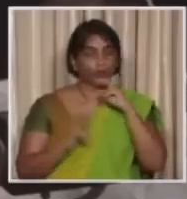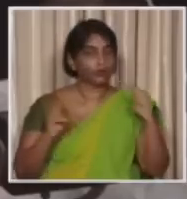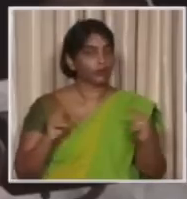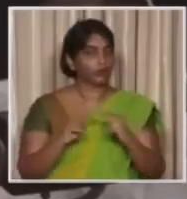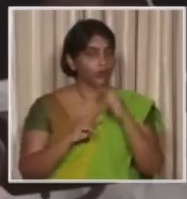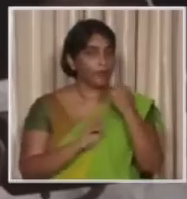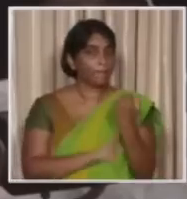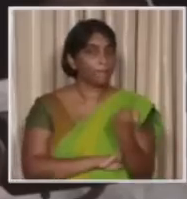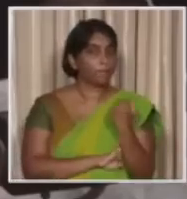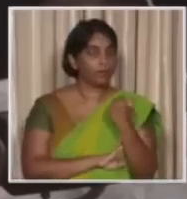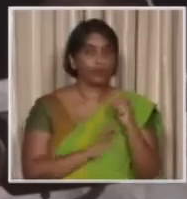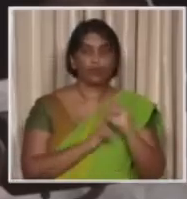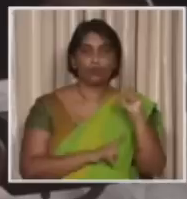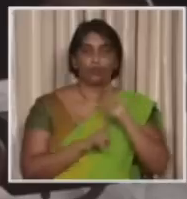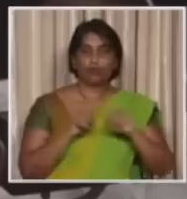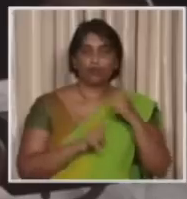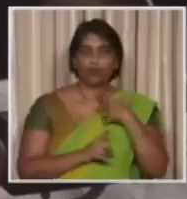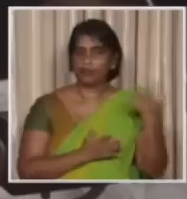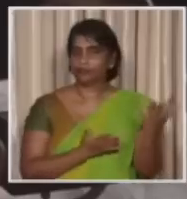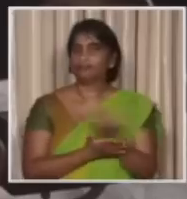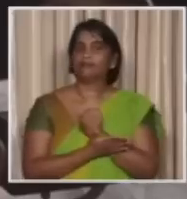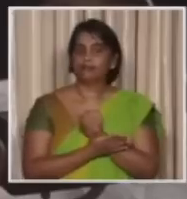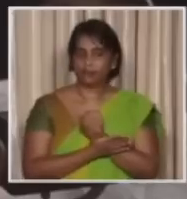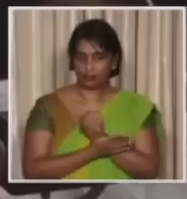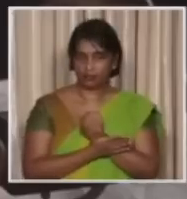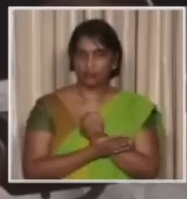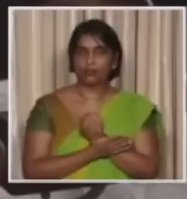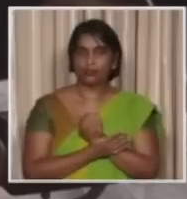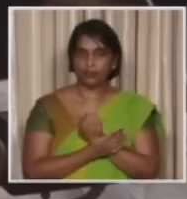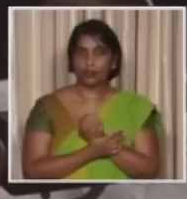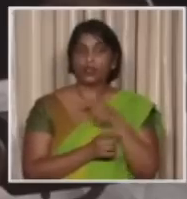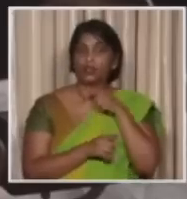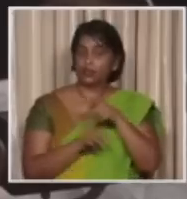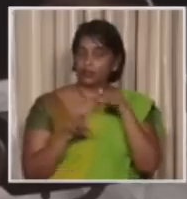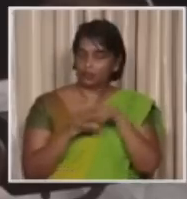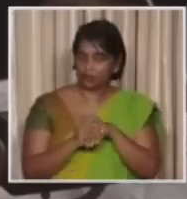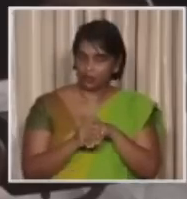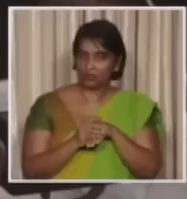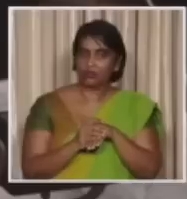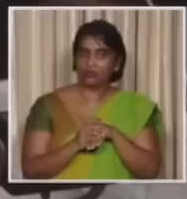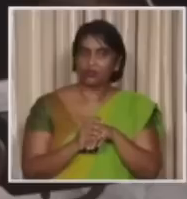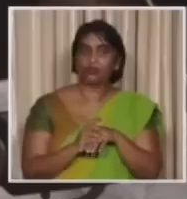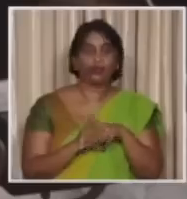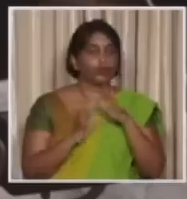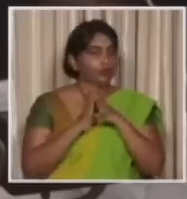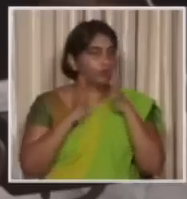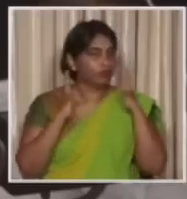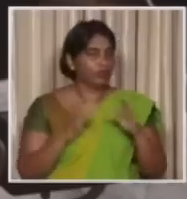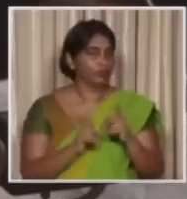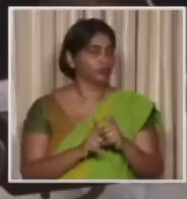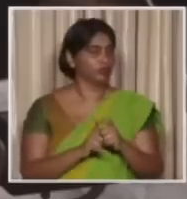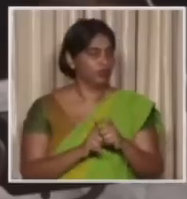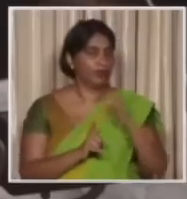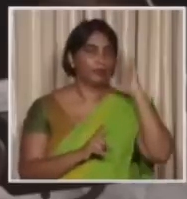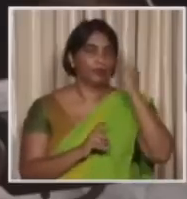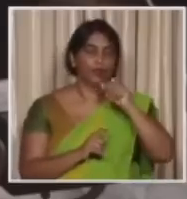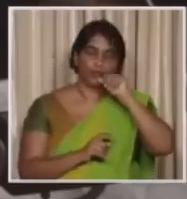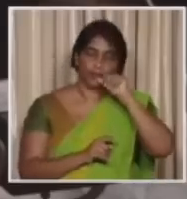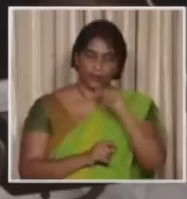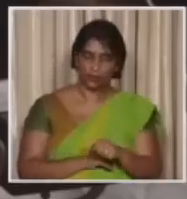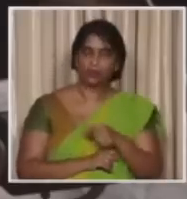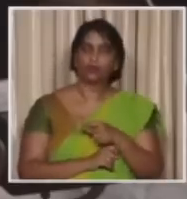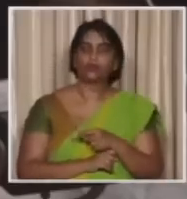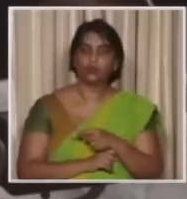ශ්‍රේෂ්ඨාධිකරණයේ බලය පාර්ලිමේන්තුව උදුරා ගැනීම. ඒ තුළින් ඉතාමත් දරුණු ප්‍රතිඵල